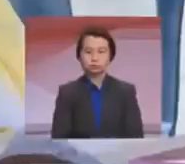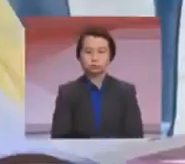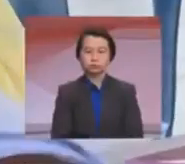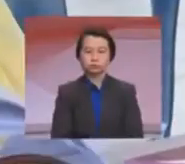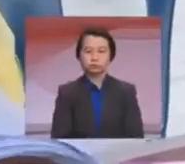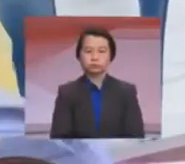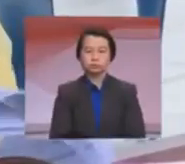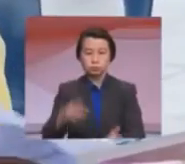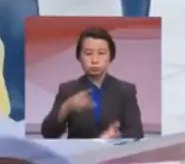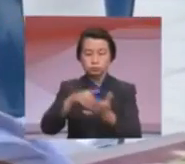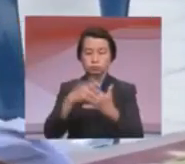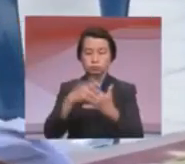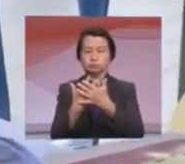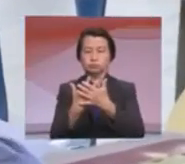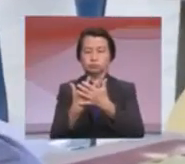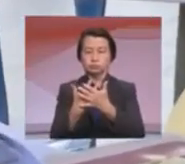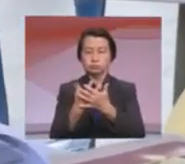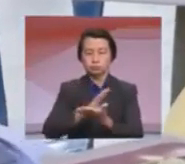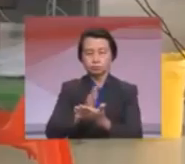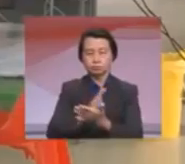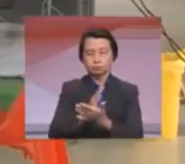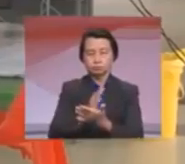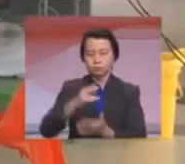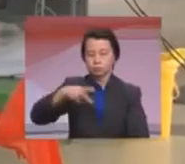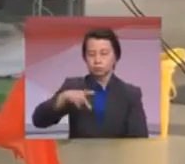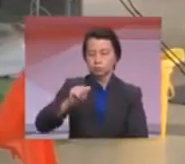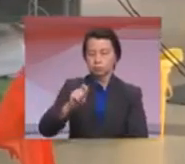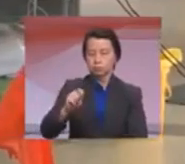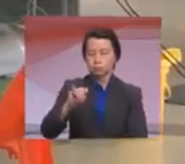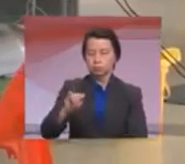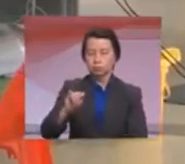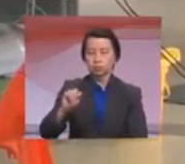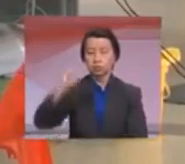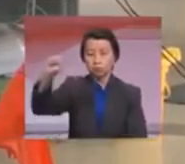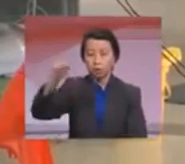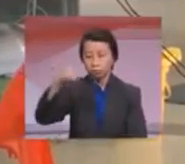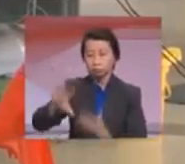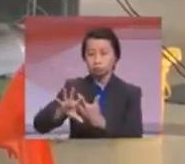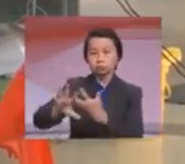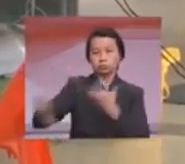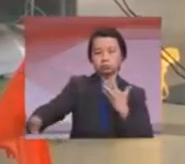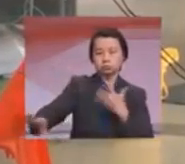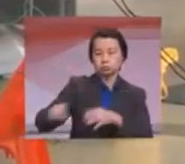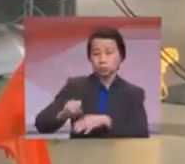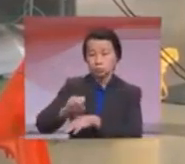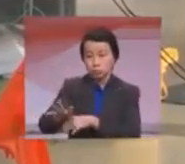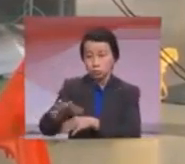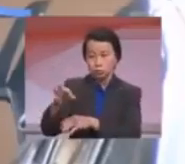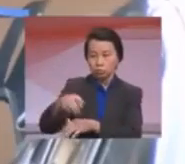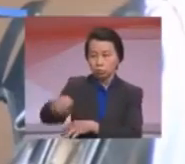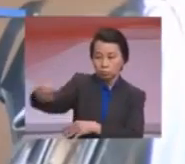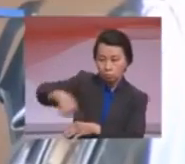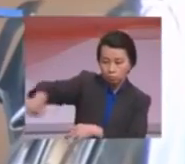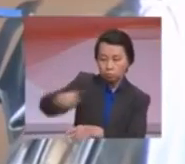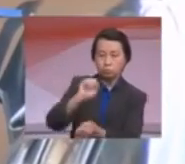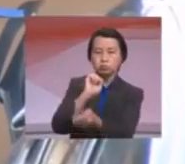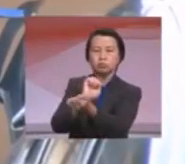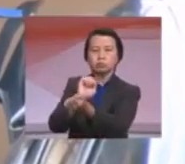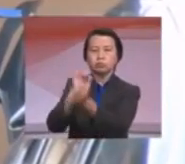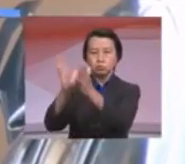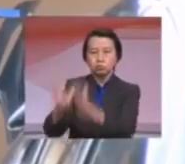Dalam pada itu, pusat kuarantin transit parti diwujudkan di Sabah bagi mengekang penularan COVID-19 dalam kalangan banduan